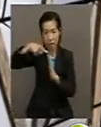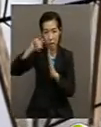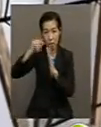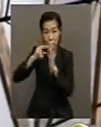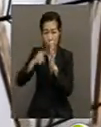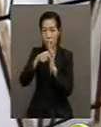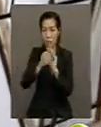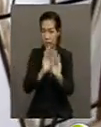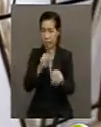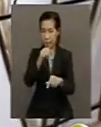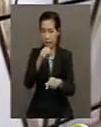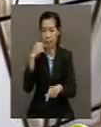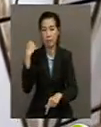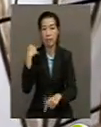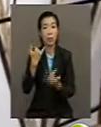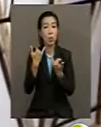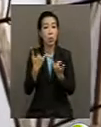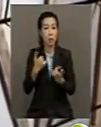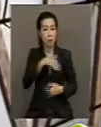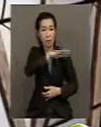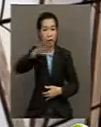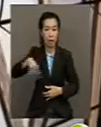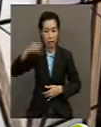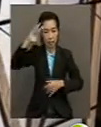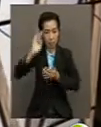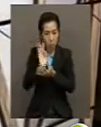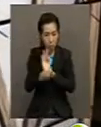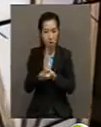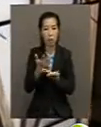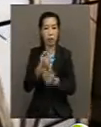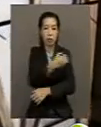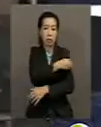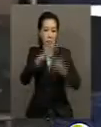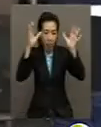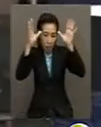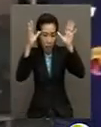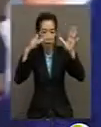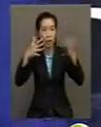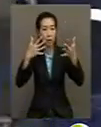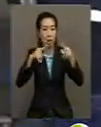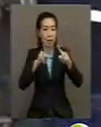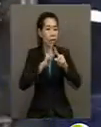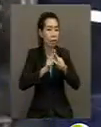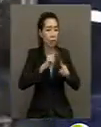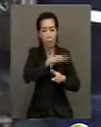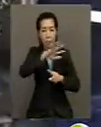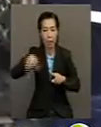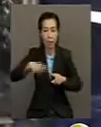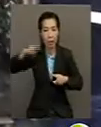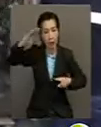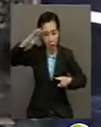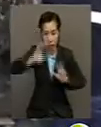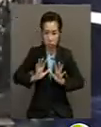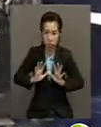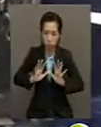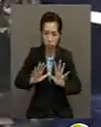ที่นี่วันนี้ก็เลยส่วนที่กำลังทั้งเจ้าหน้าที่ฝ่ายปกครองทั้งเจ้าหน้าที่ตำรวจเจ้าหน้าที่ทหารเ